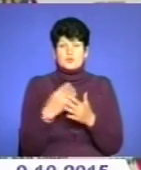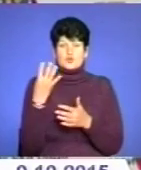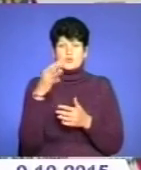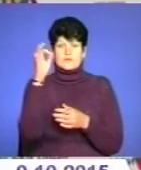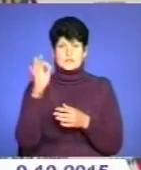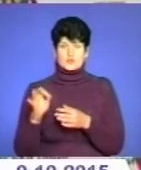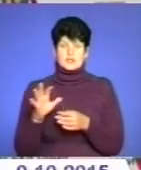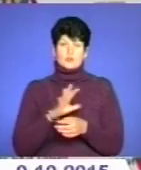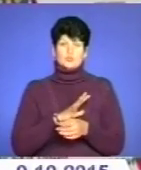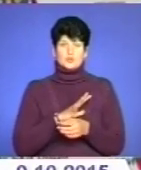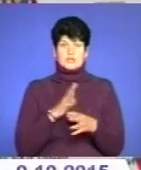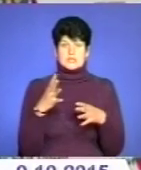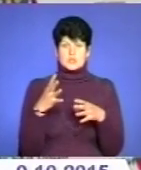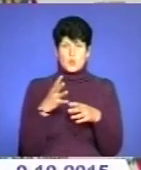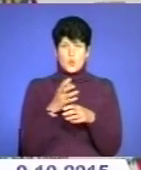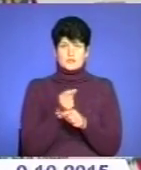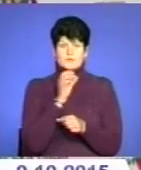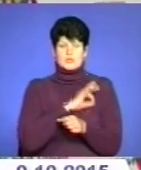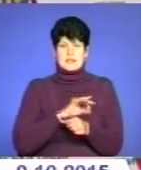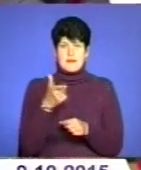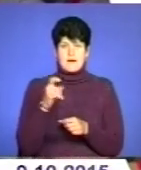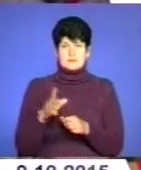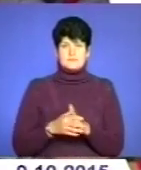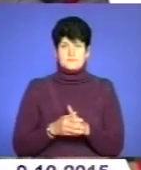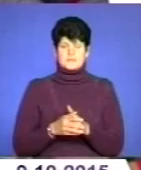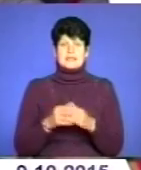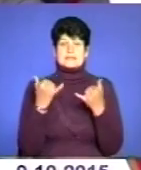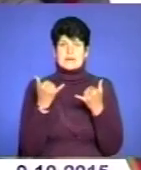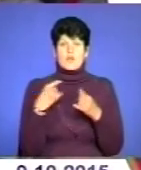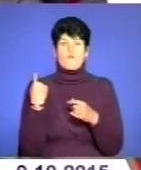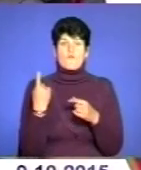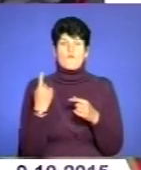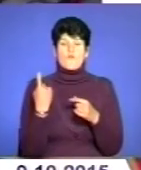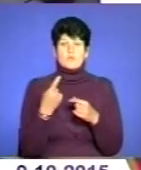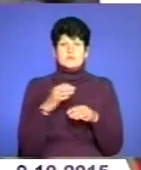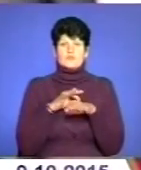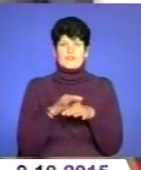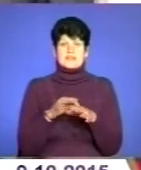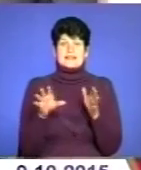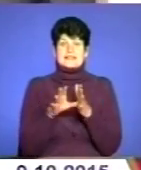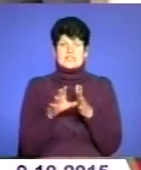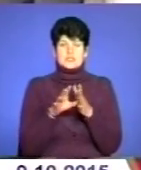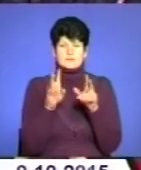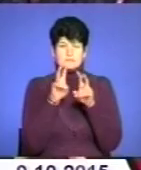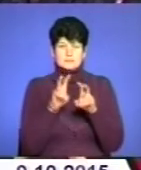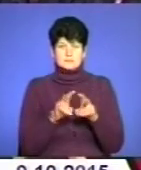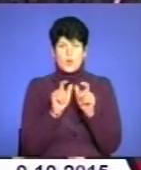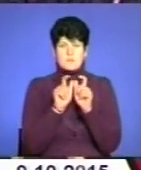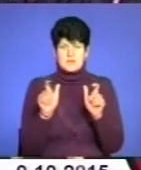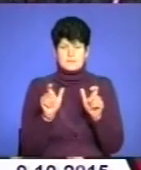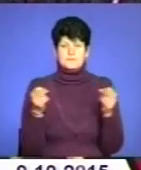було скорочено споживання природного газу. Зараз в області проводять енергетичний аудит об'єктів.